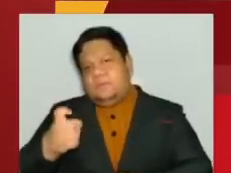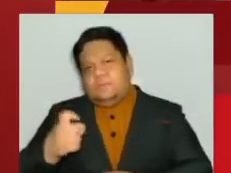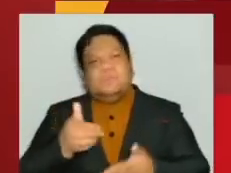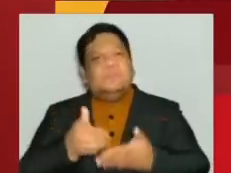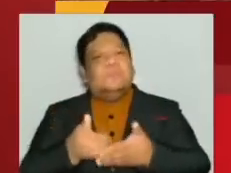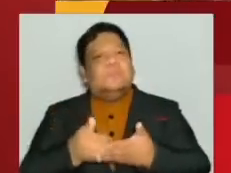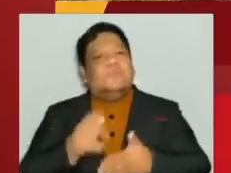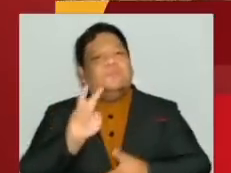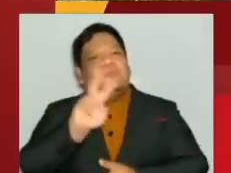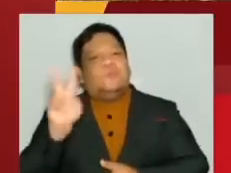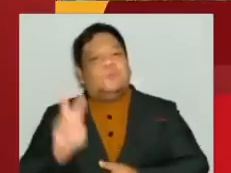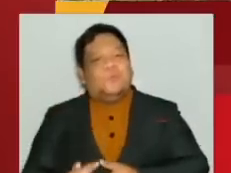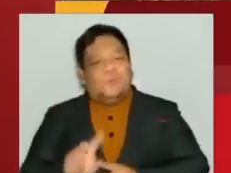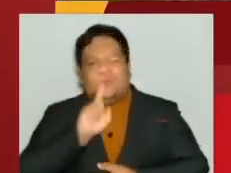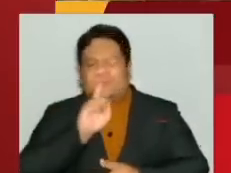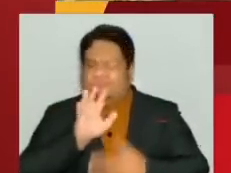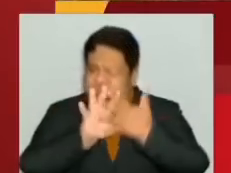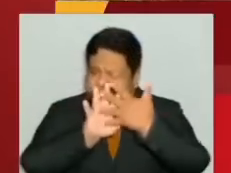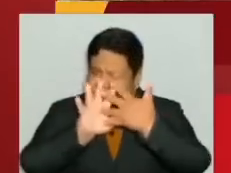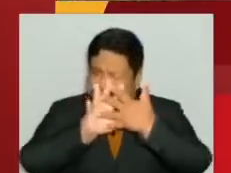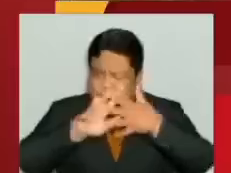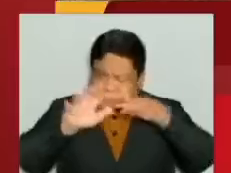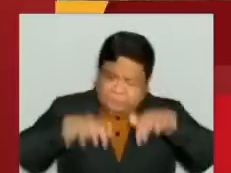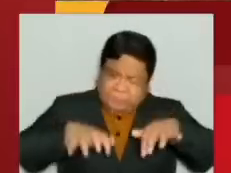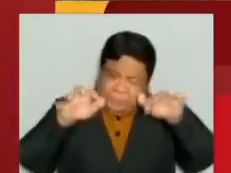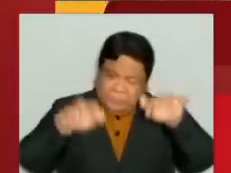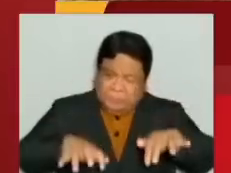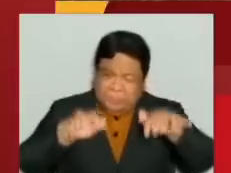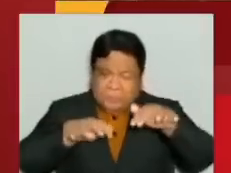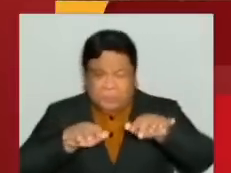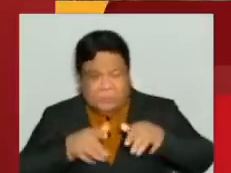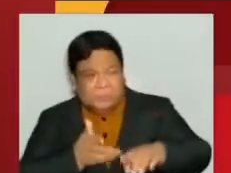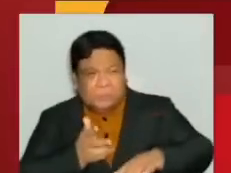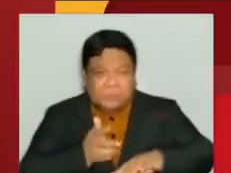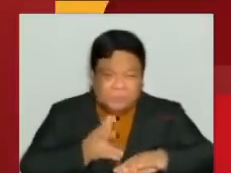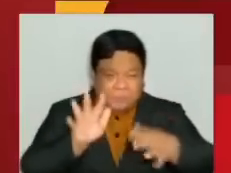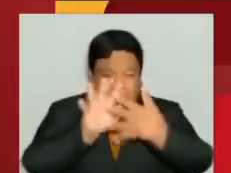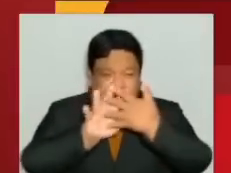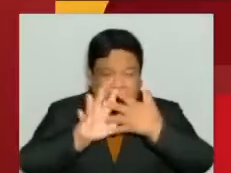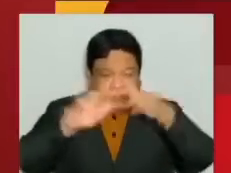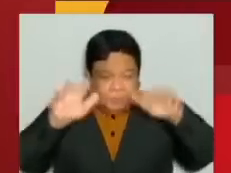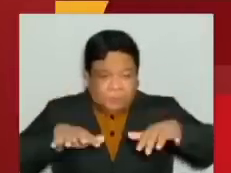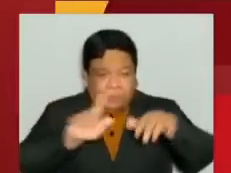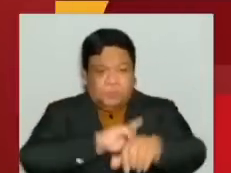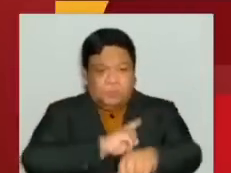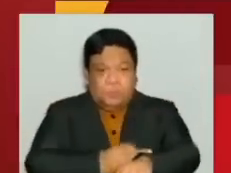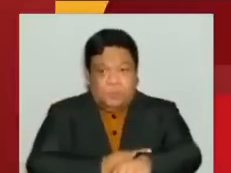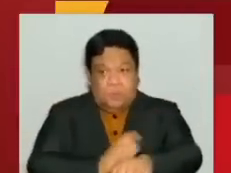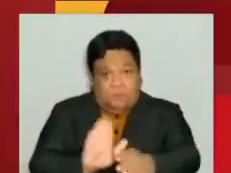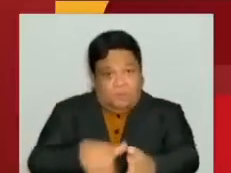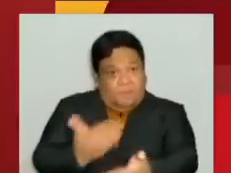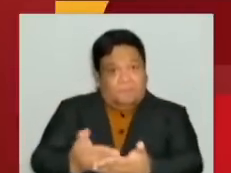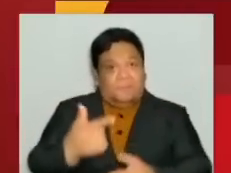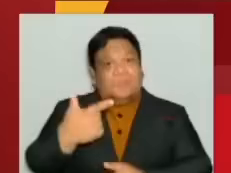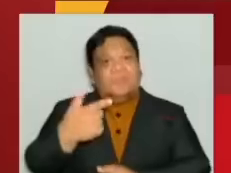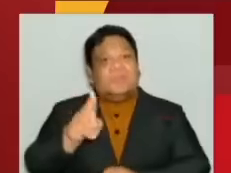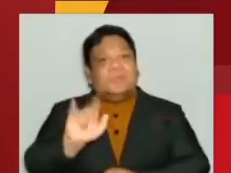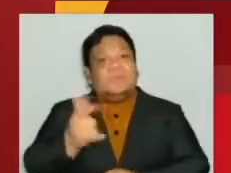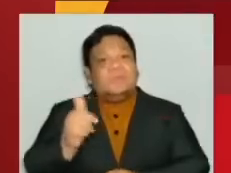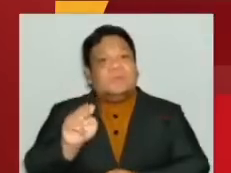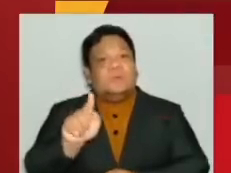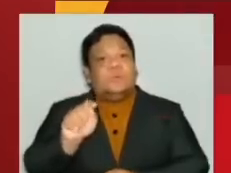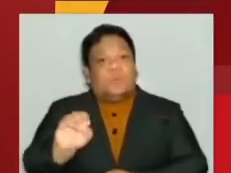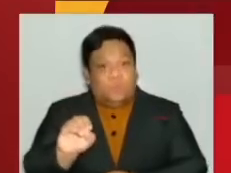sa kalsada. Pagpasok namin ng MacArthur Highway sa Giginto, Bulacan, ganito naman ang eksena ng mga motorista. Nag-iisip